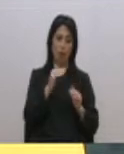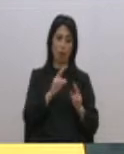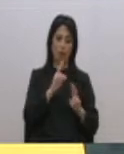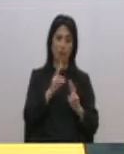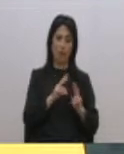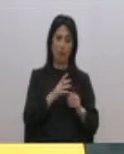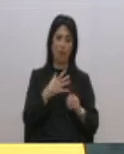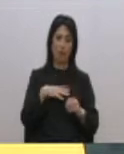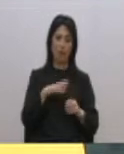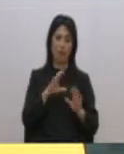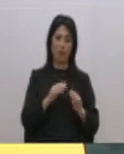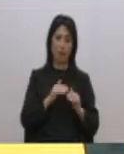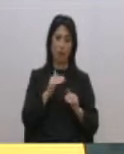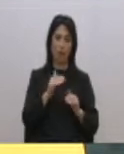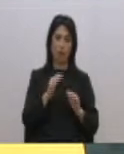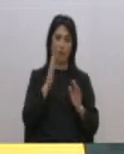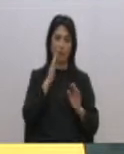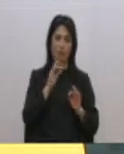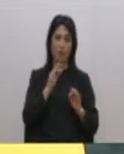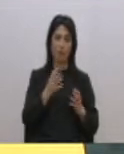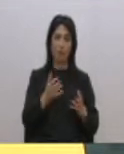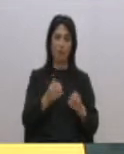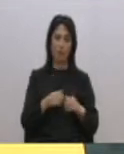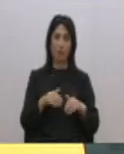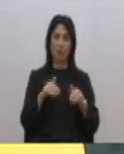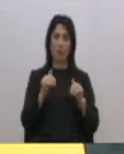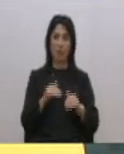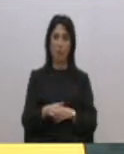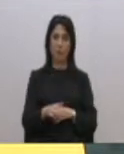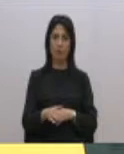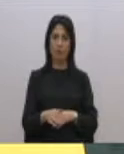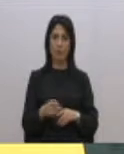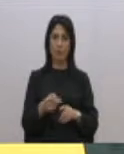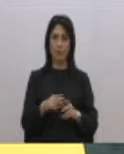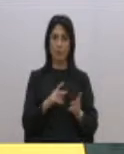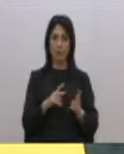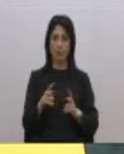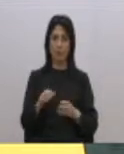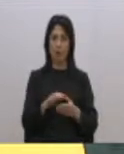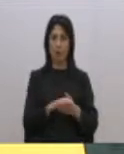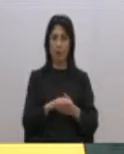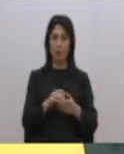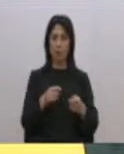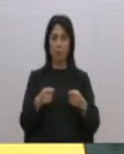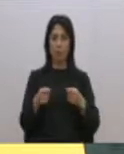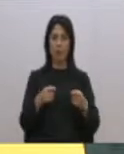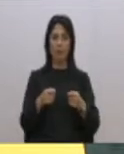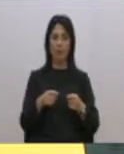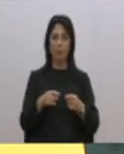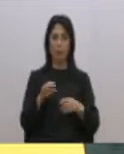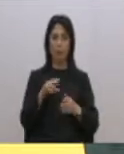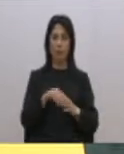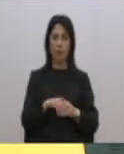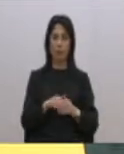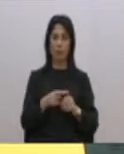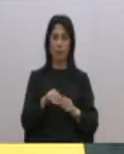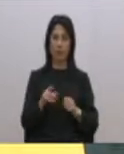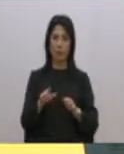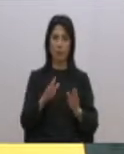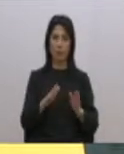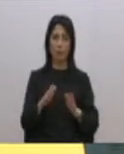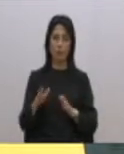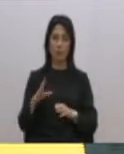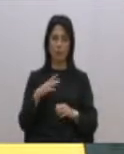sarcelze, sakartul, sa constituțiul, sa martris, mier, mire, bulga, da, spatelis, afsrule, ba, neidan, colectiv, martua, sukaușir, deba, ciao, toaleta, cirodrom, barem,